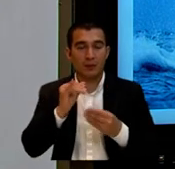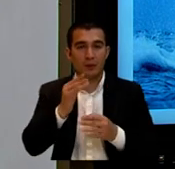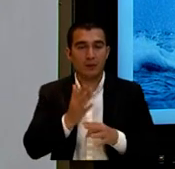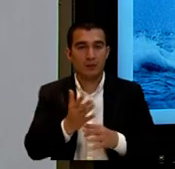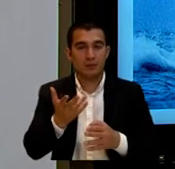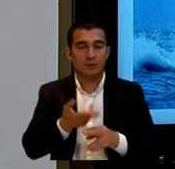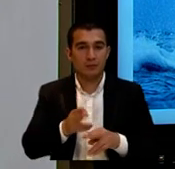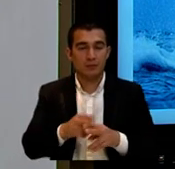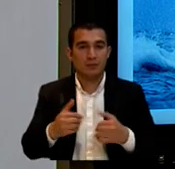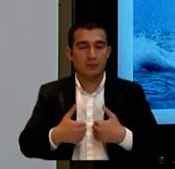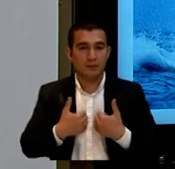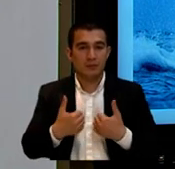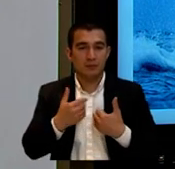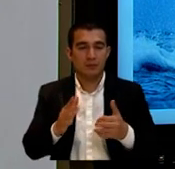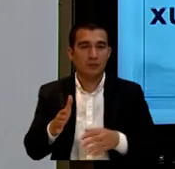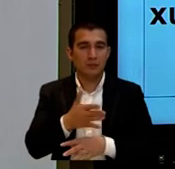қарактерләнады.